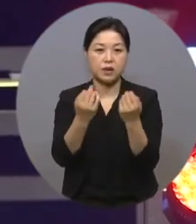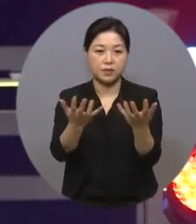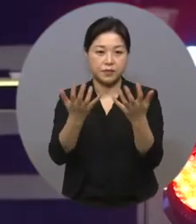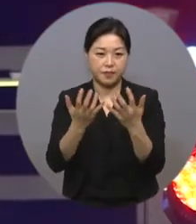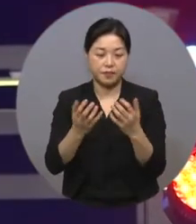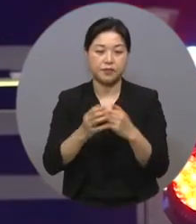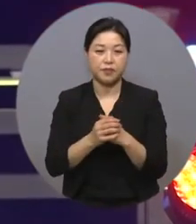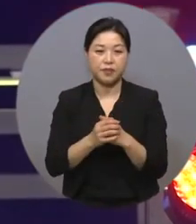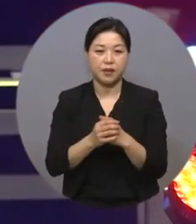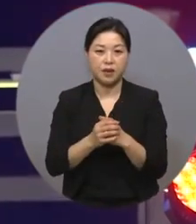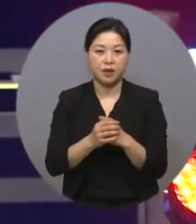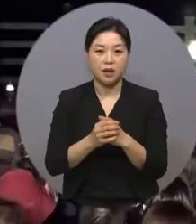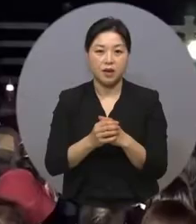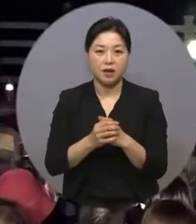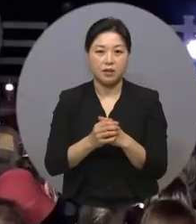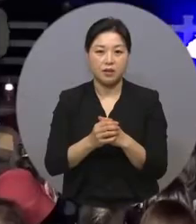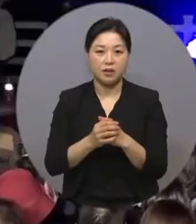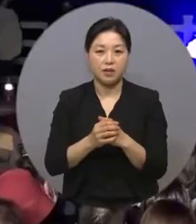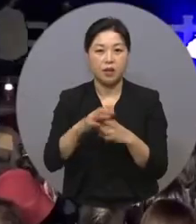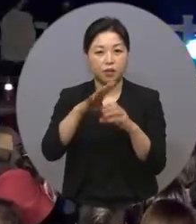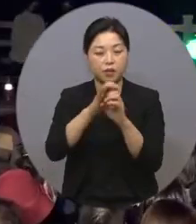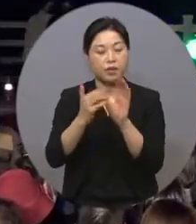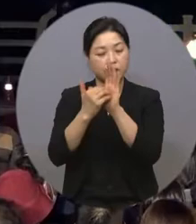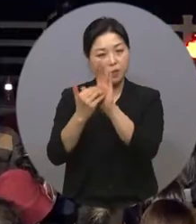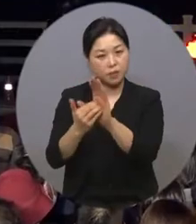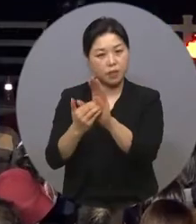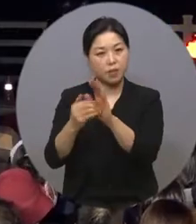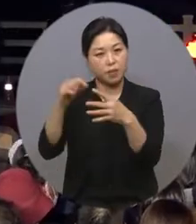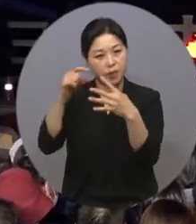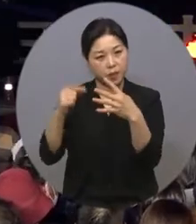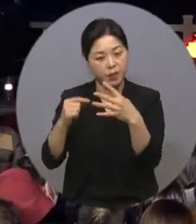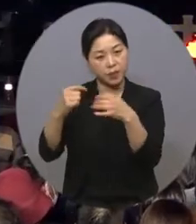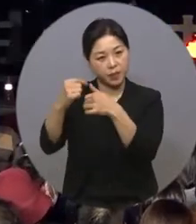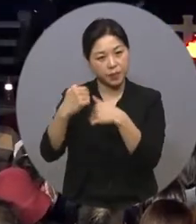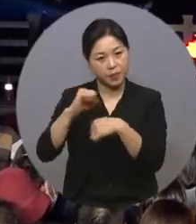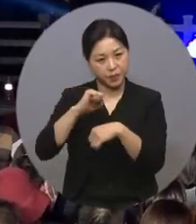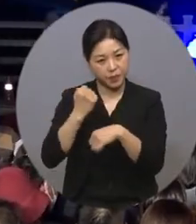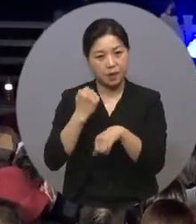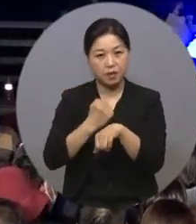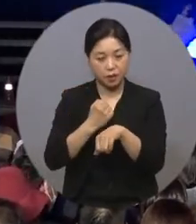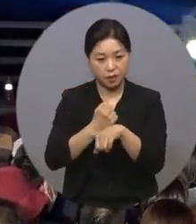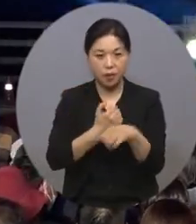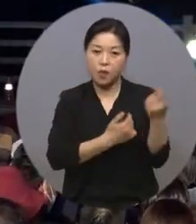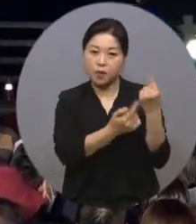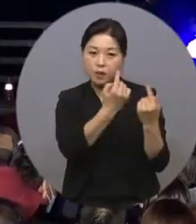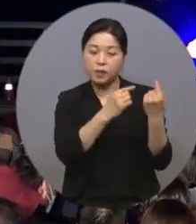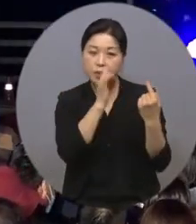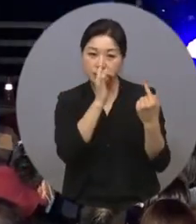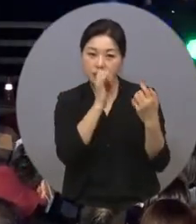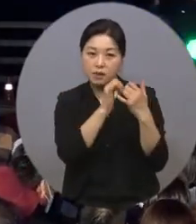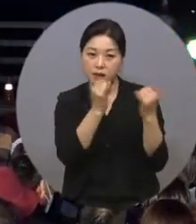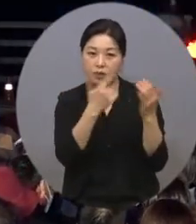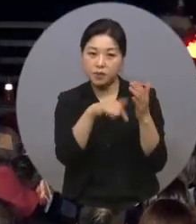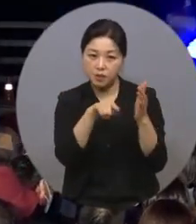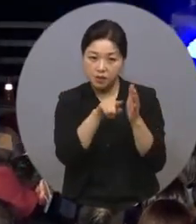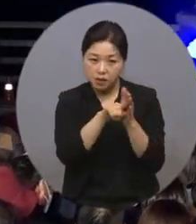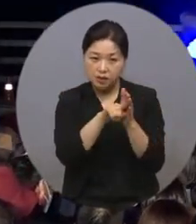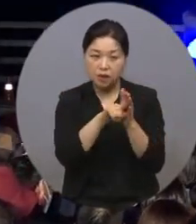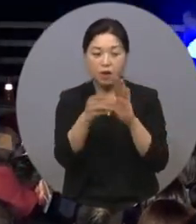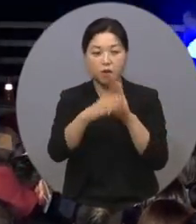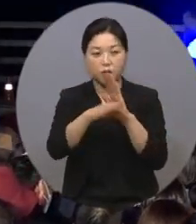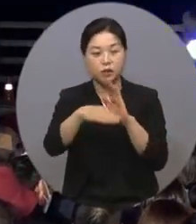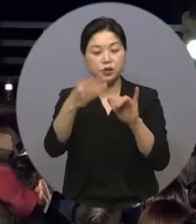지침을 준수하며 진행되었고 현장에 오지 못하는 관람객들을 위해 예산장터 삼국축제 공식 유튜브 채널을 통한